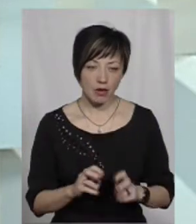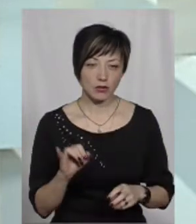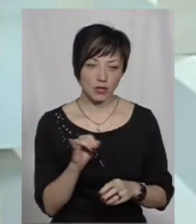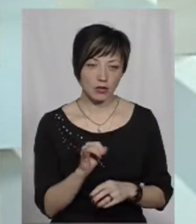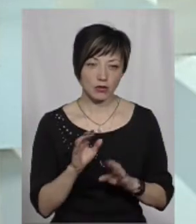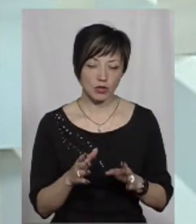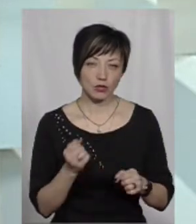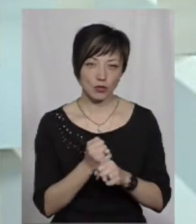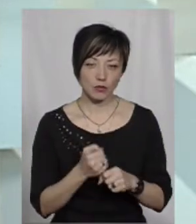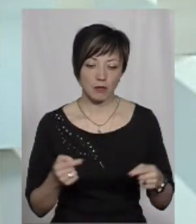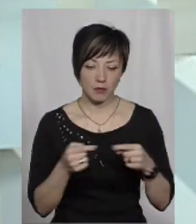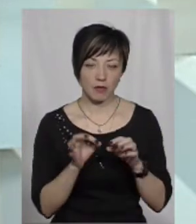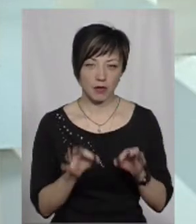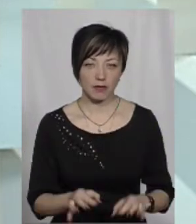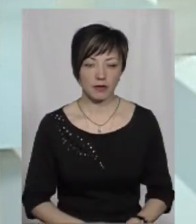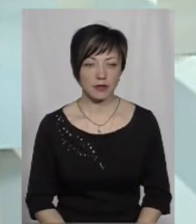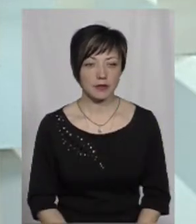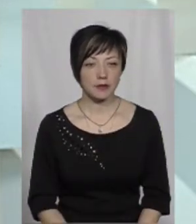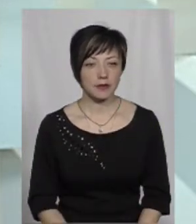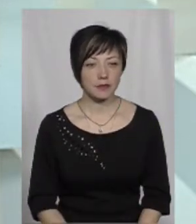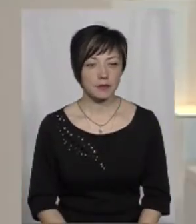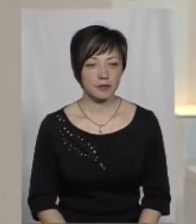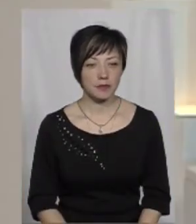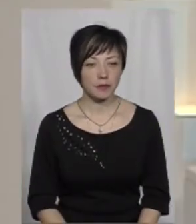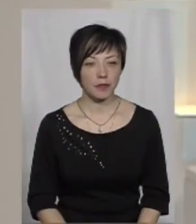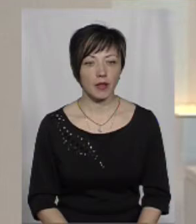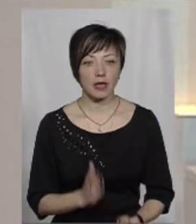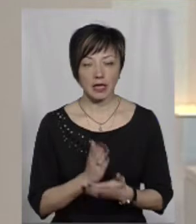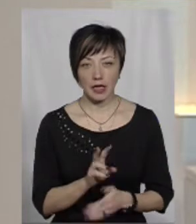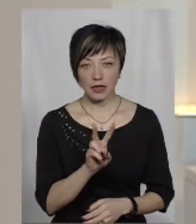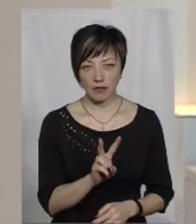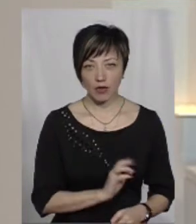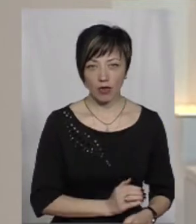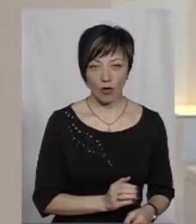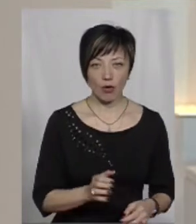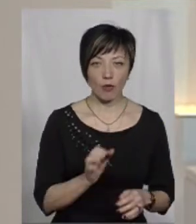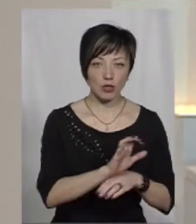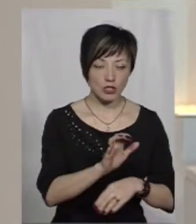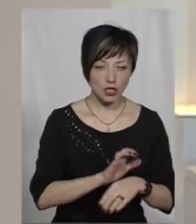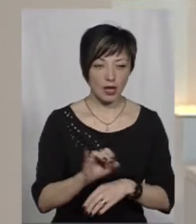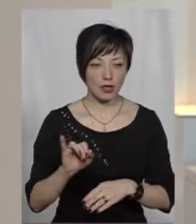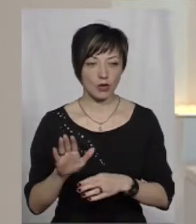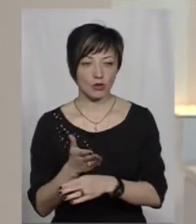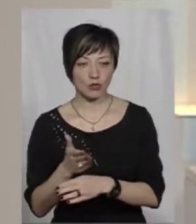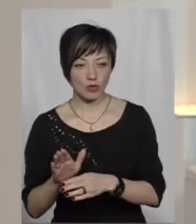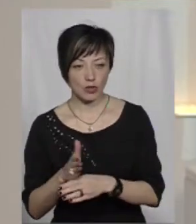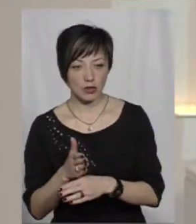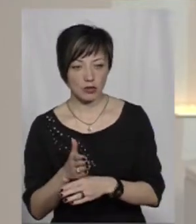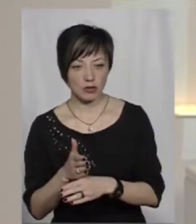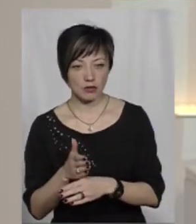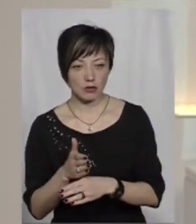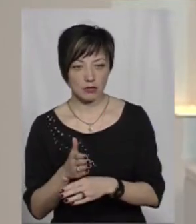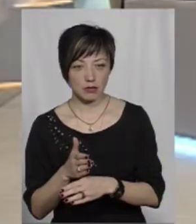і тоді зробиться перерахунок. Є дві компанії. Компанія-постачальник і компанія